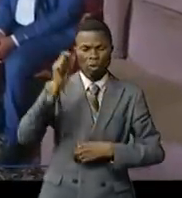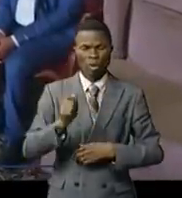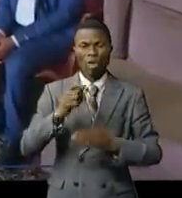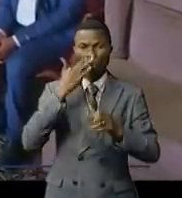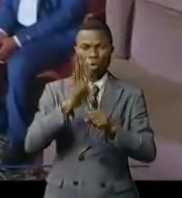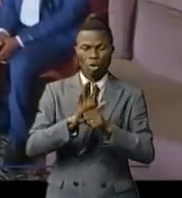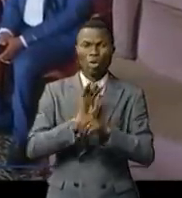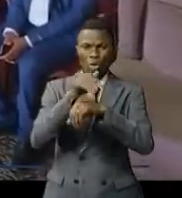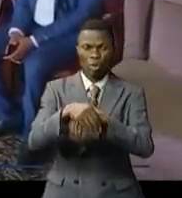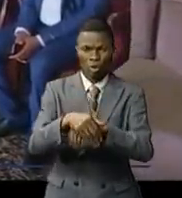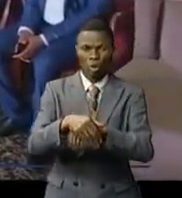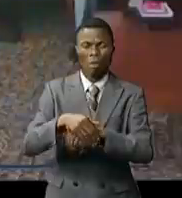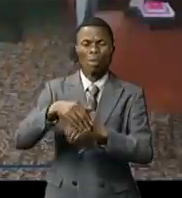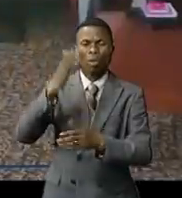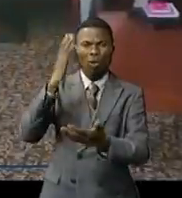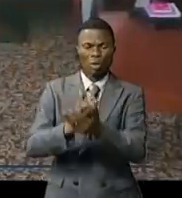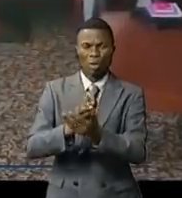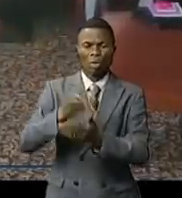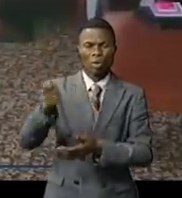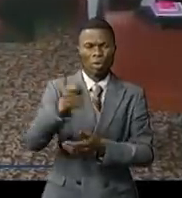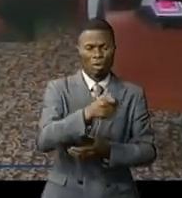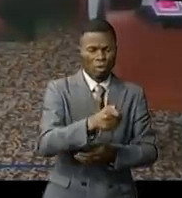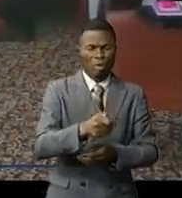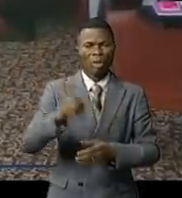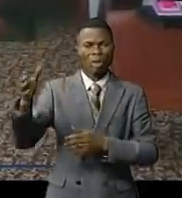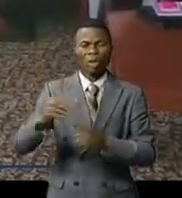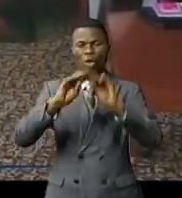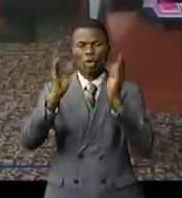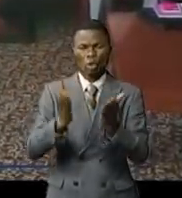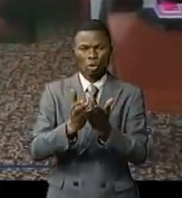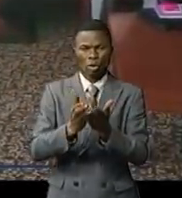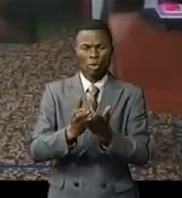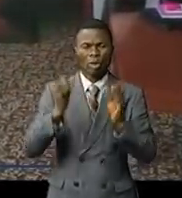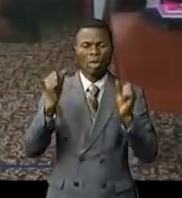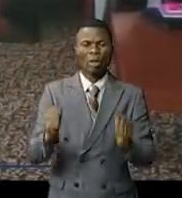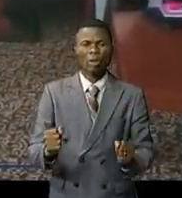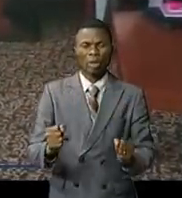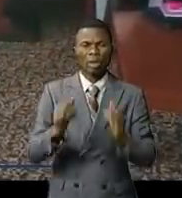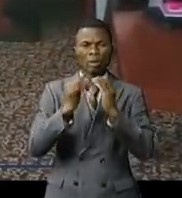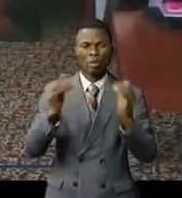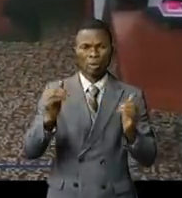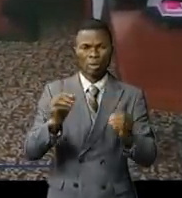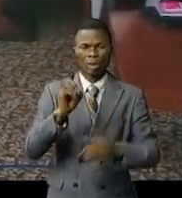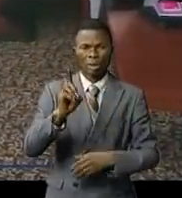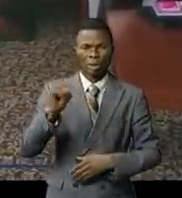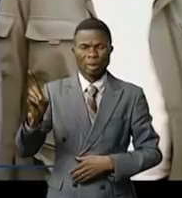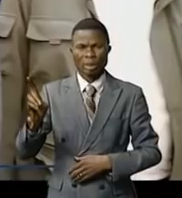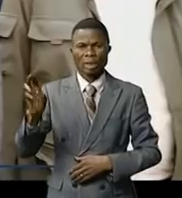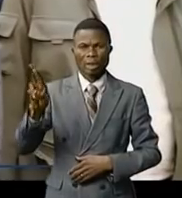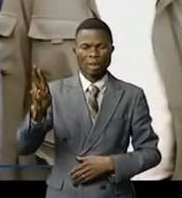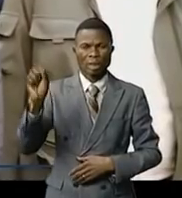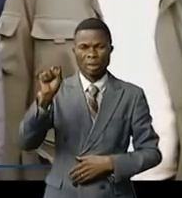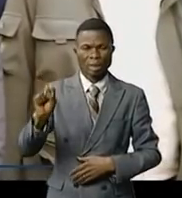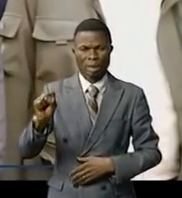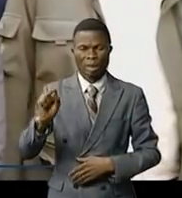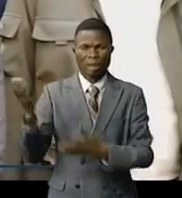au programme de désarmement, démobilisation, relèvement communautaire et stabilisation PDDRCS en sigle.